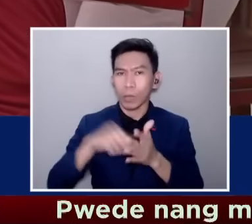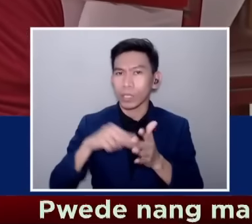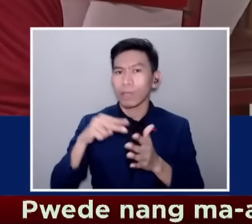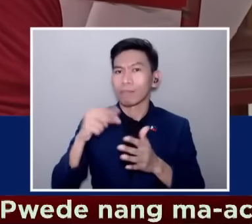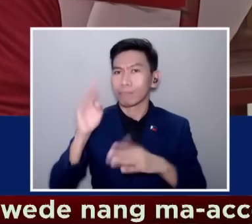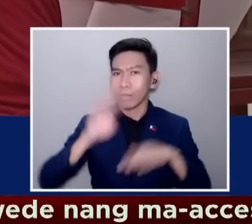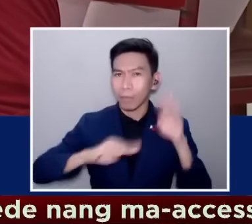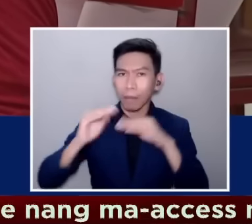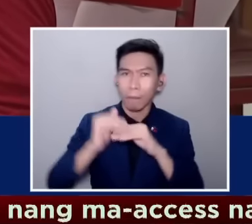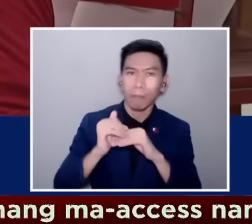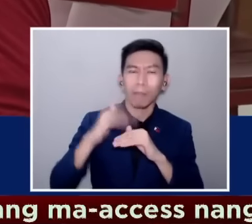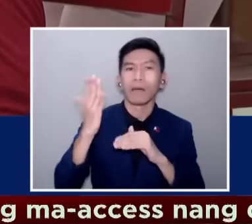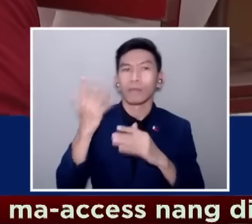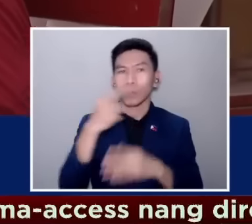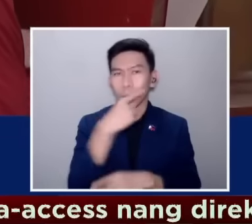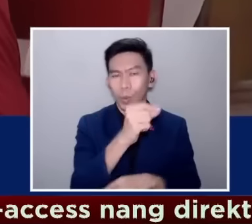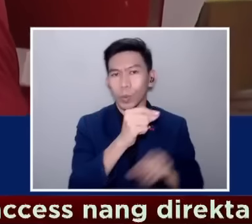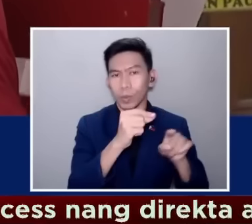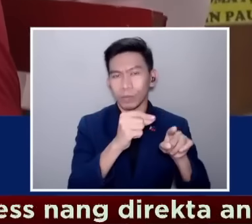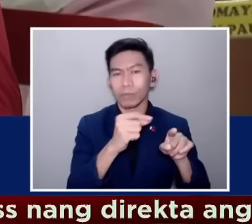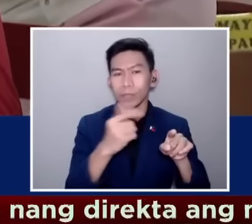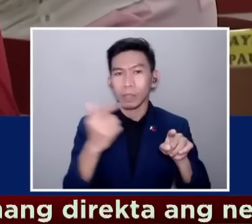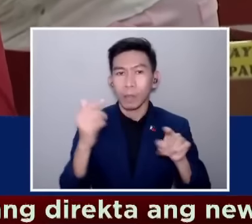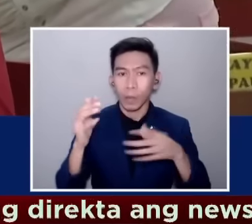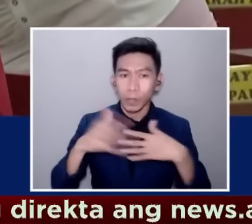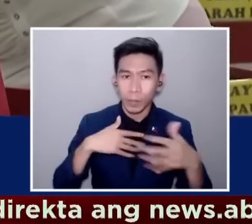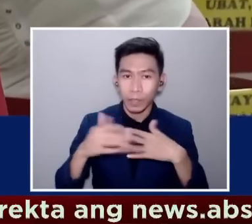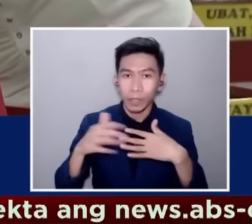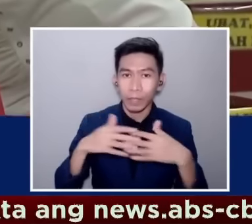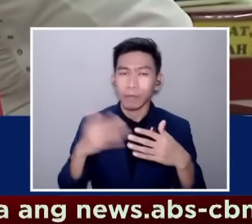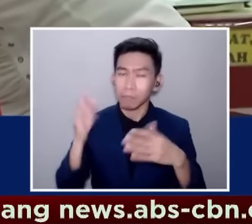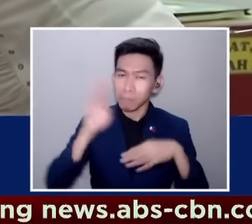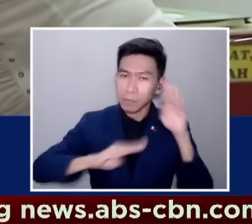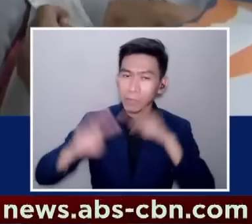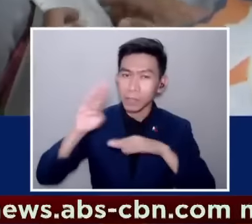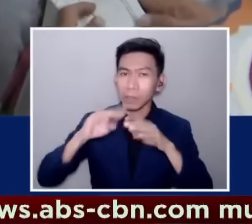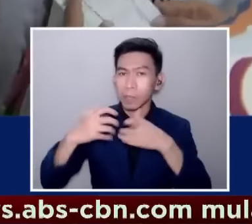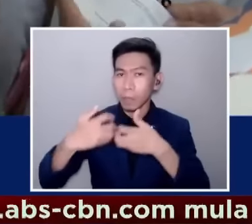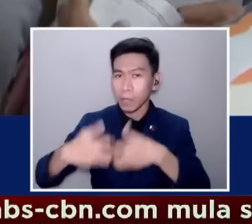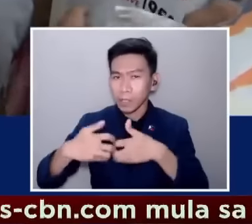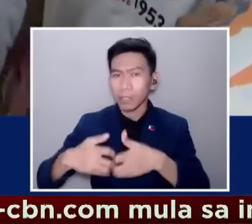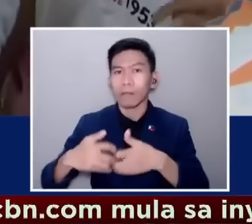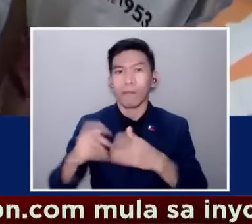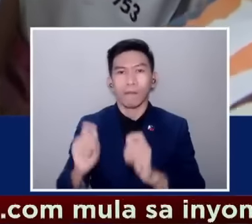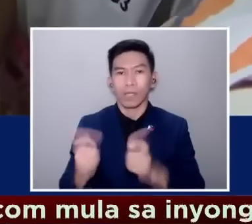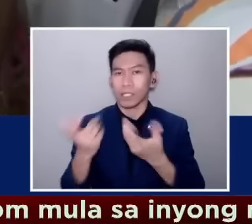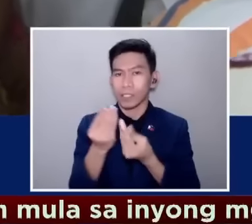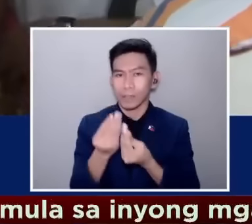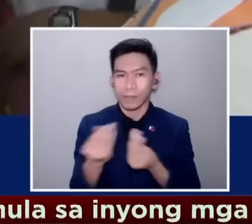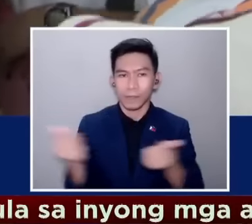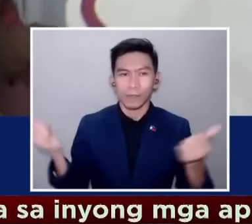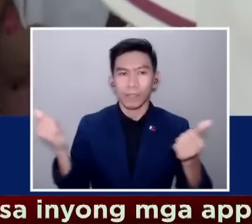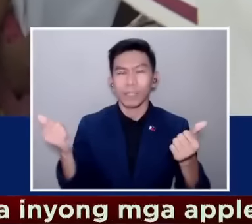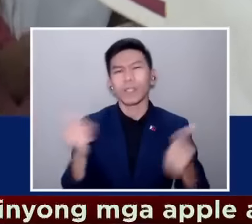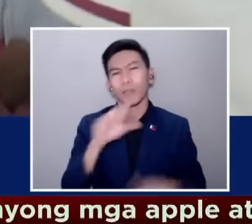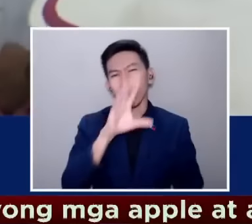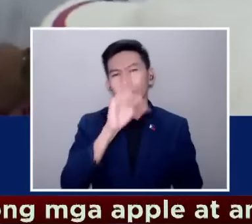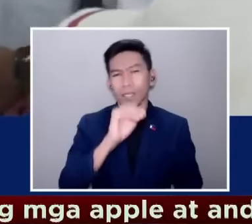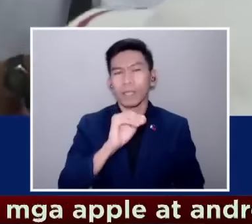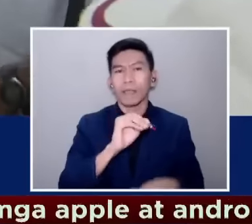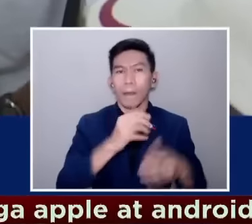kahit papasado ang mga makina sa FPS, agad naman daw naayos ang karamihan sa mga ito. Kaya mga 50 lang ang DCM na kinailangan